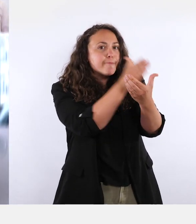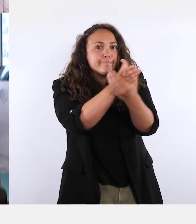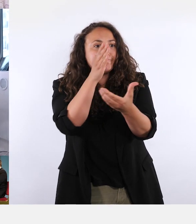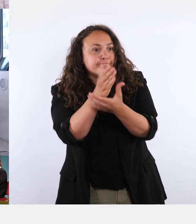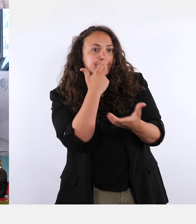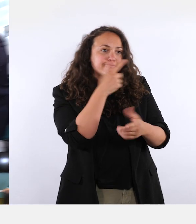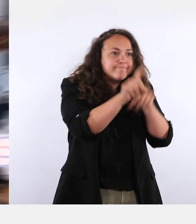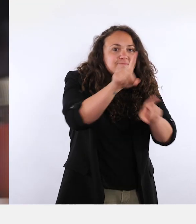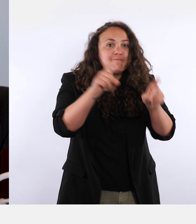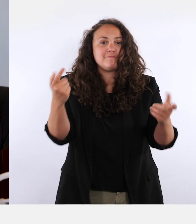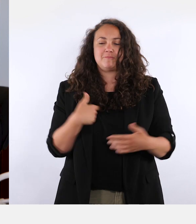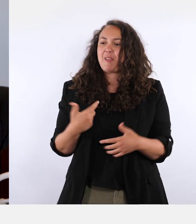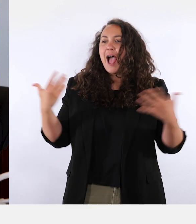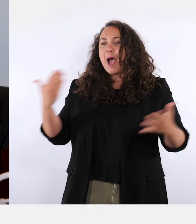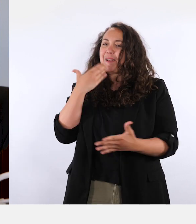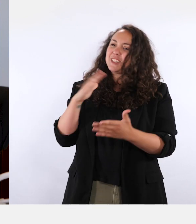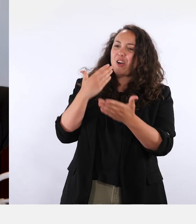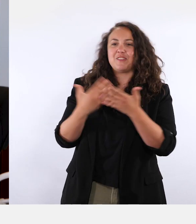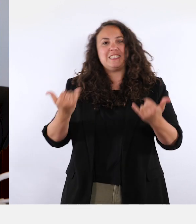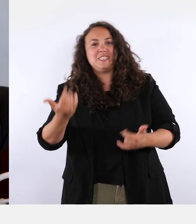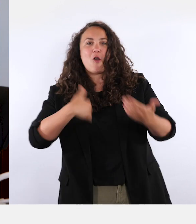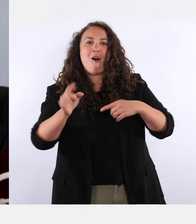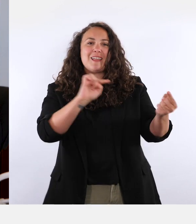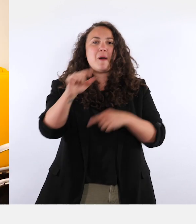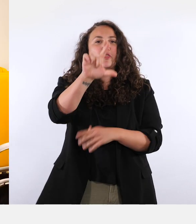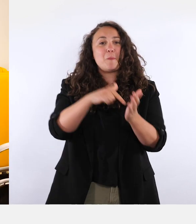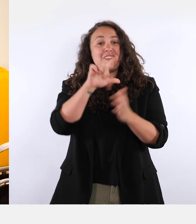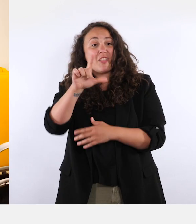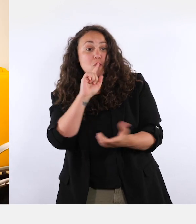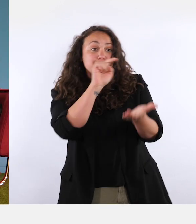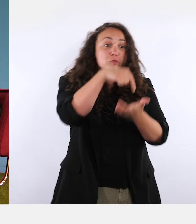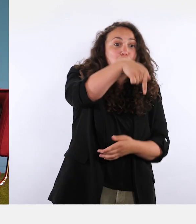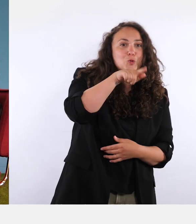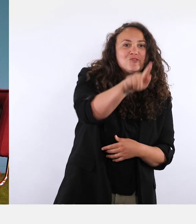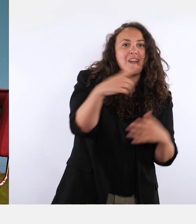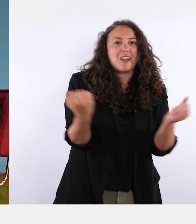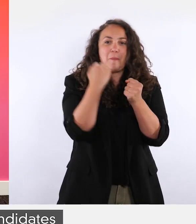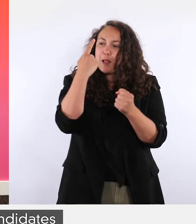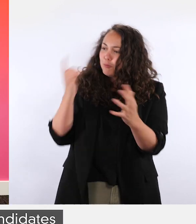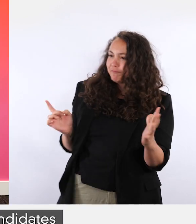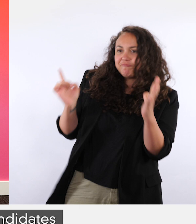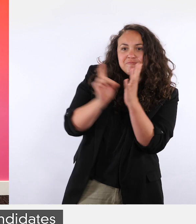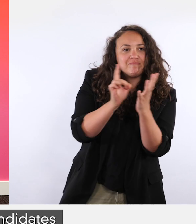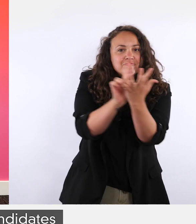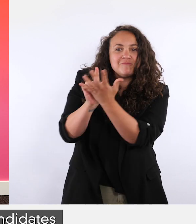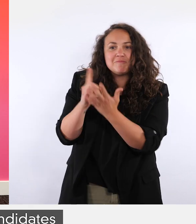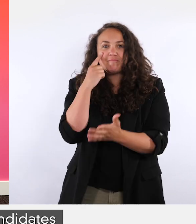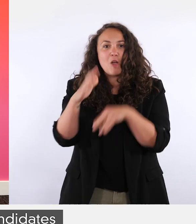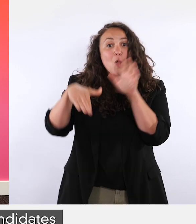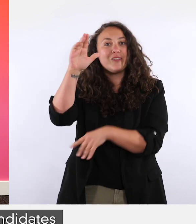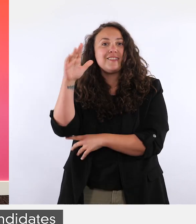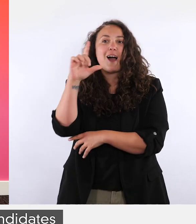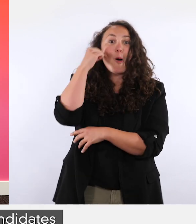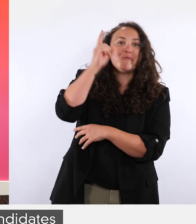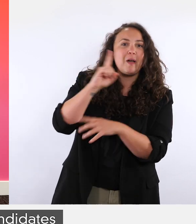présidentielle 2022. Et merci d'être au rendez-vous de cet épisode En débat 2022, au cœur des QG de campagne, pour vous emmener à la rencontre des